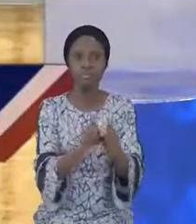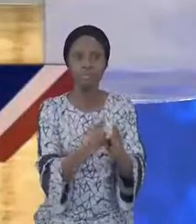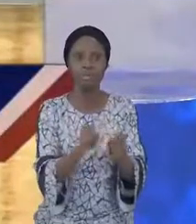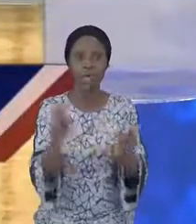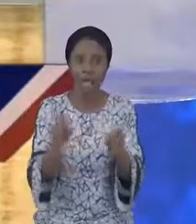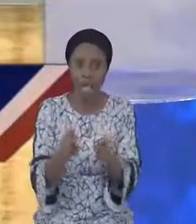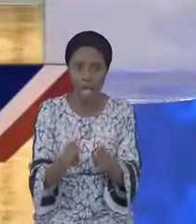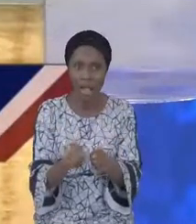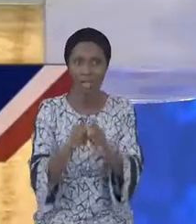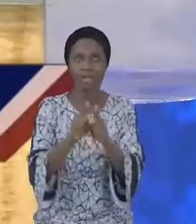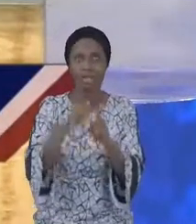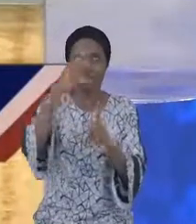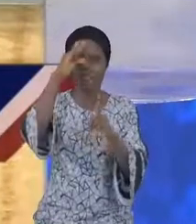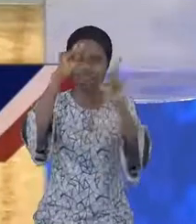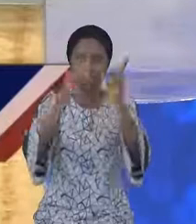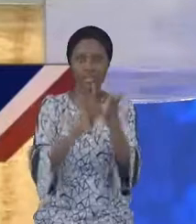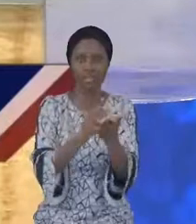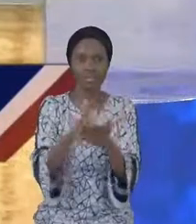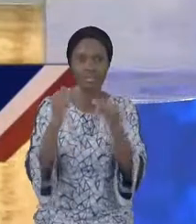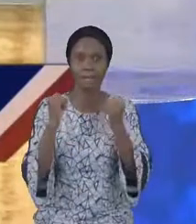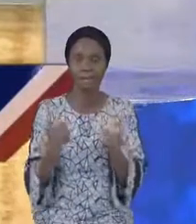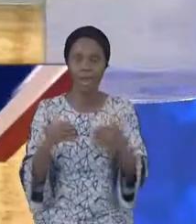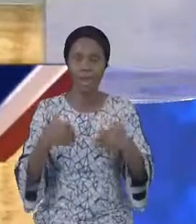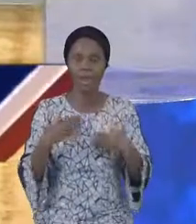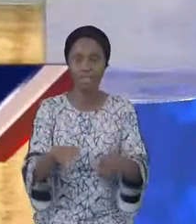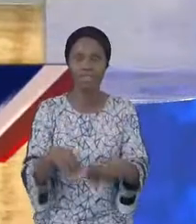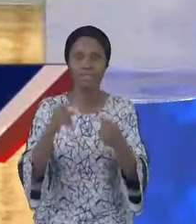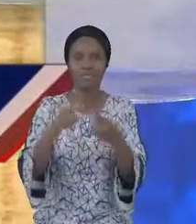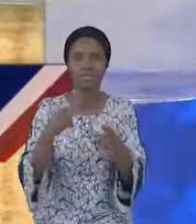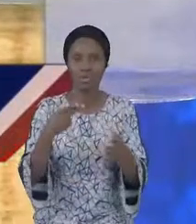Comme sa divine puissance nous a donné,